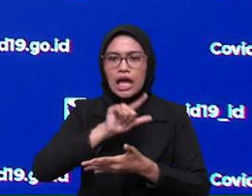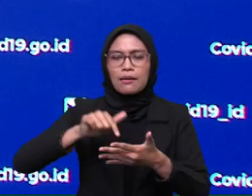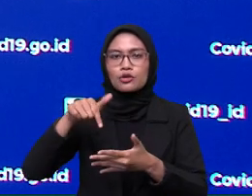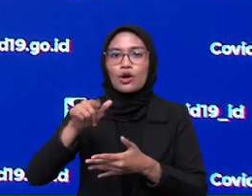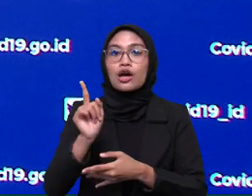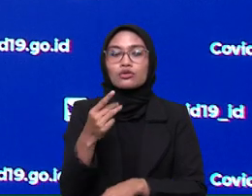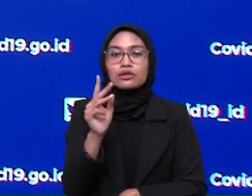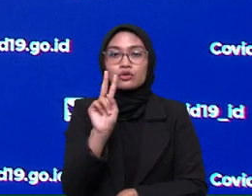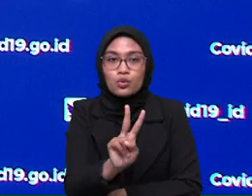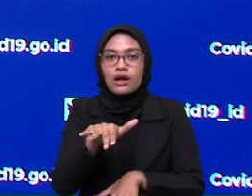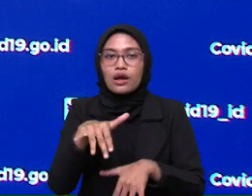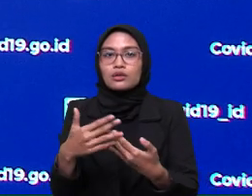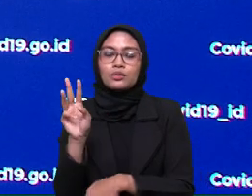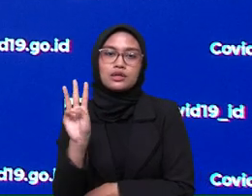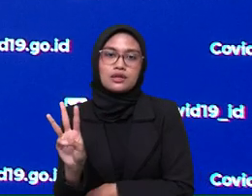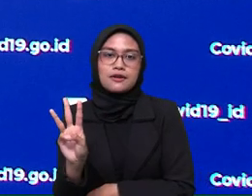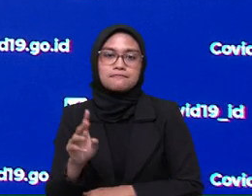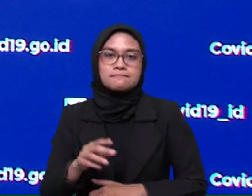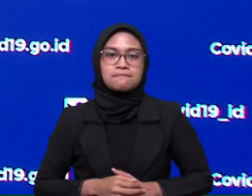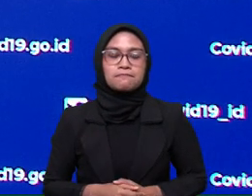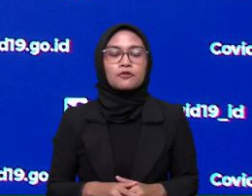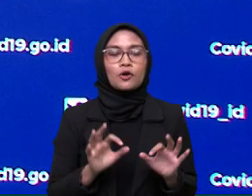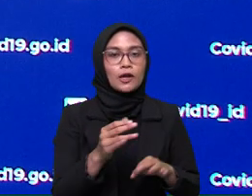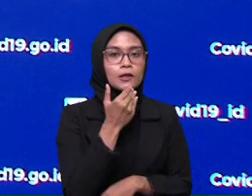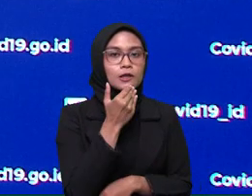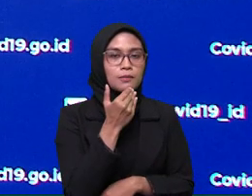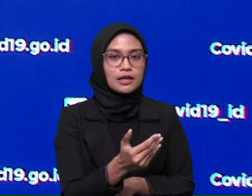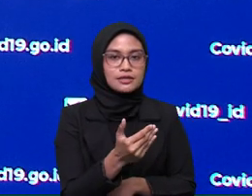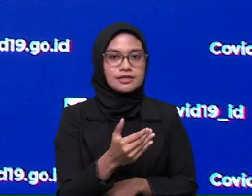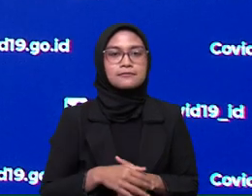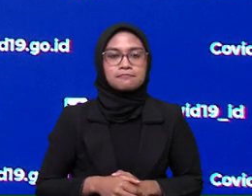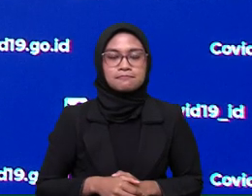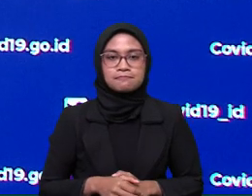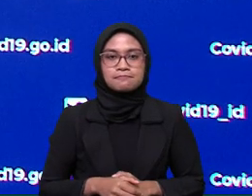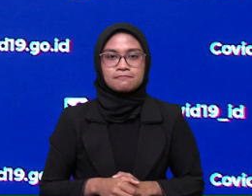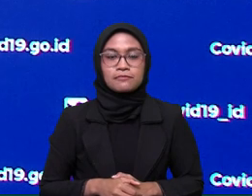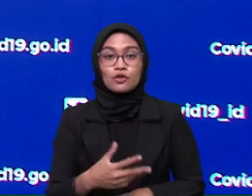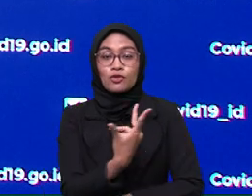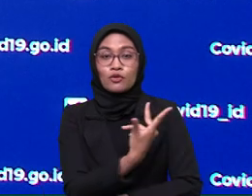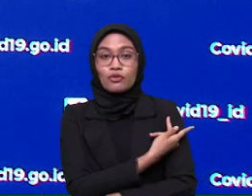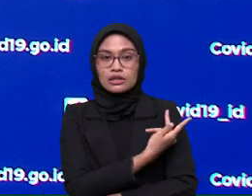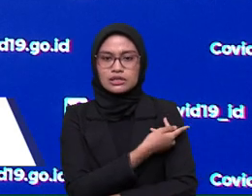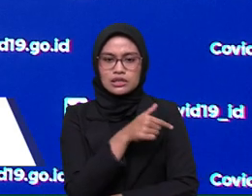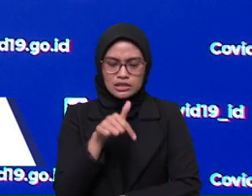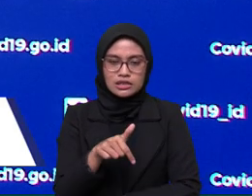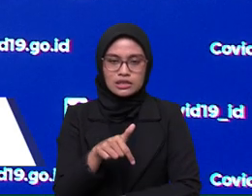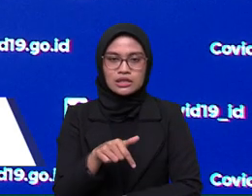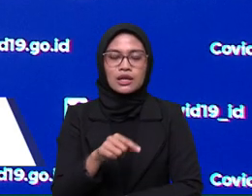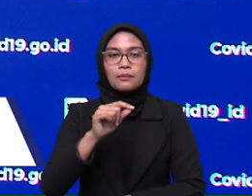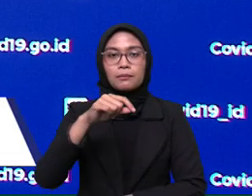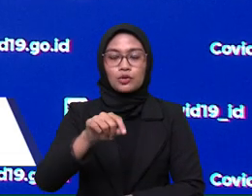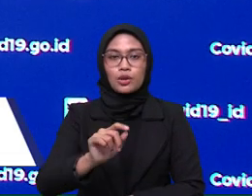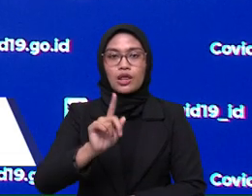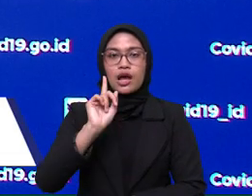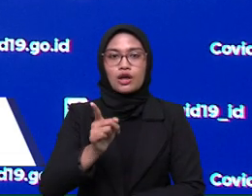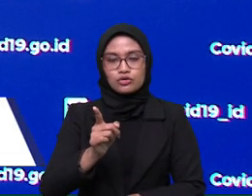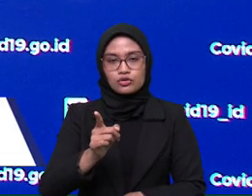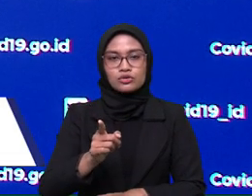kesehatan termasuk perilaku hidup bersih dan sehat serta vaksinasi dapat dilaksanakan dengan penuh kesadaran oleh masing-masing